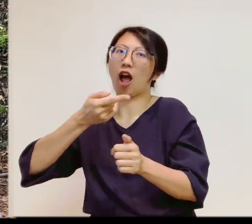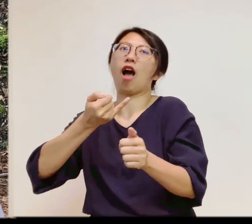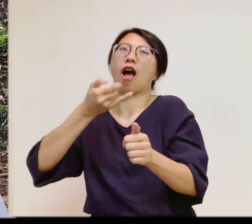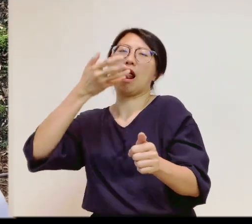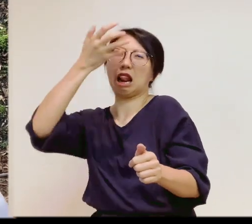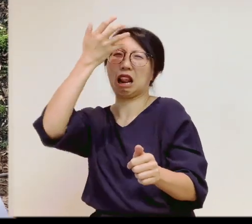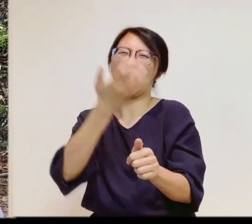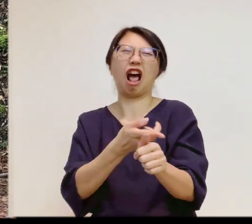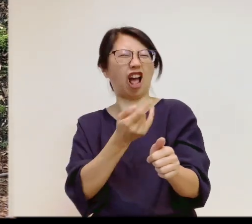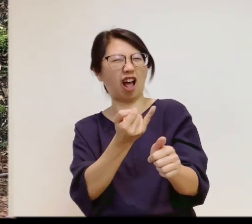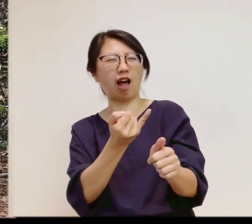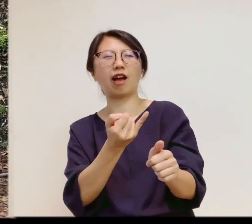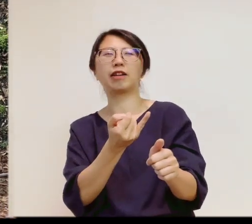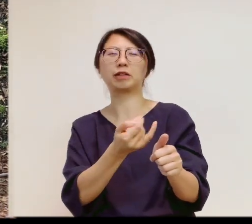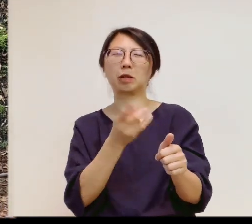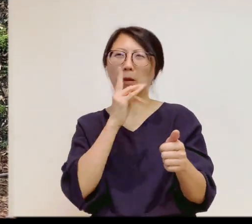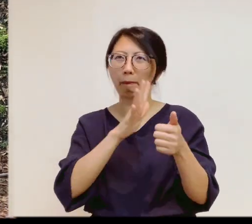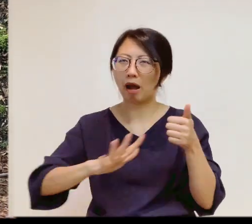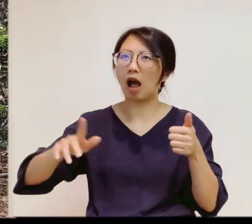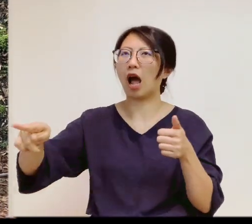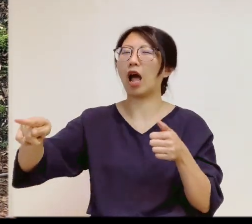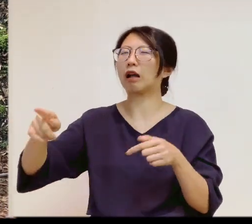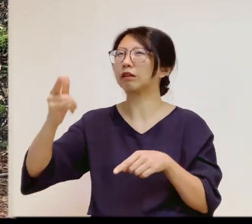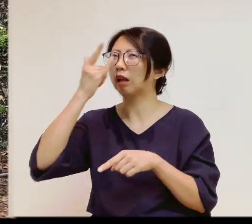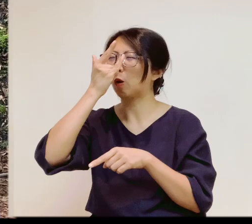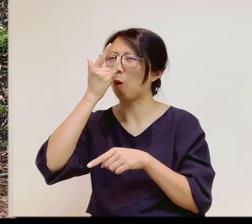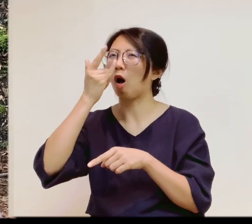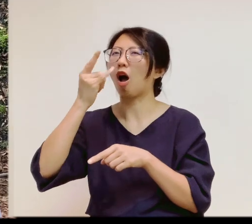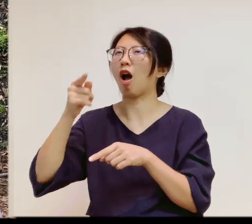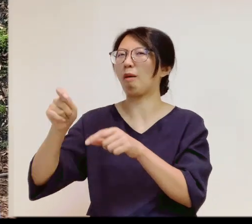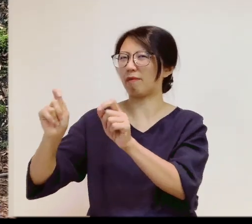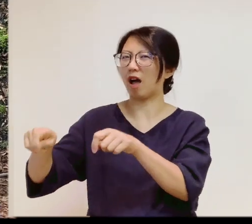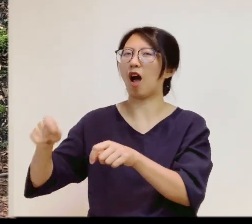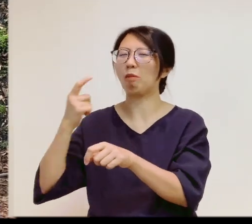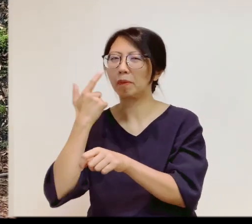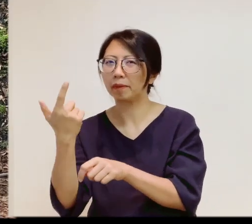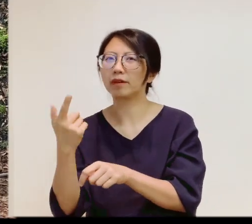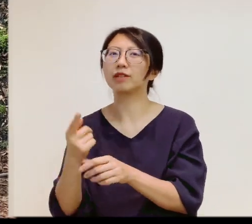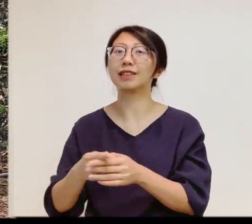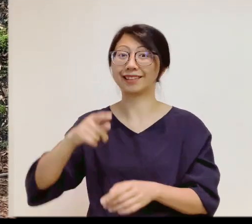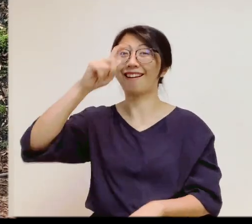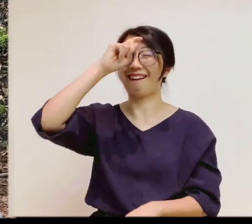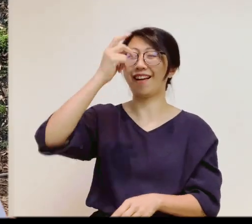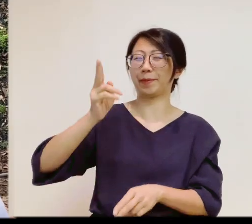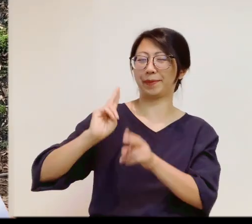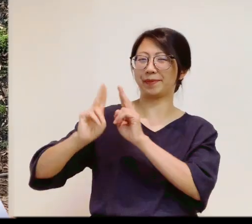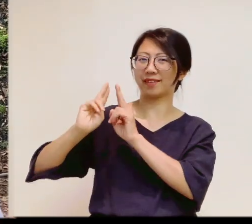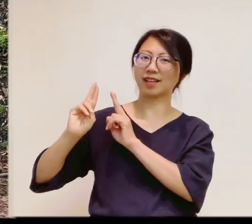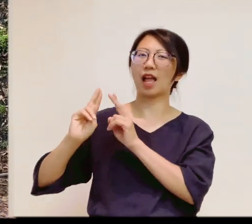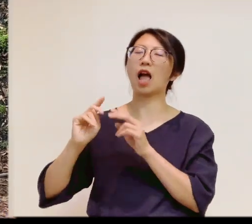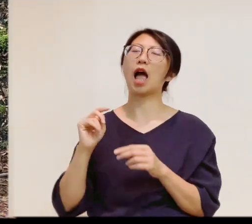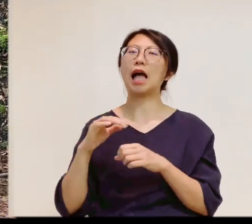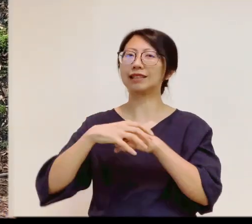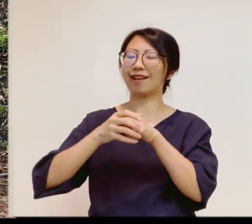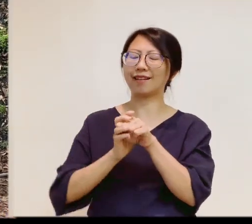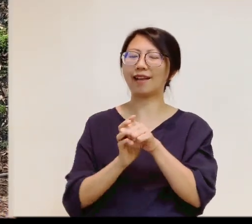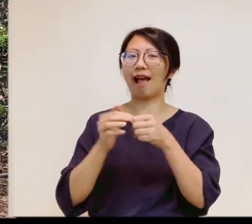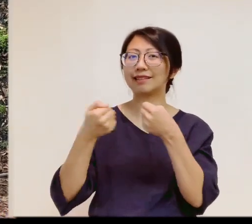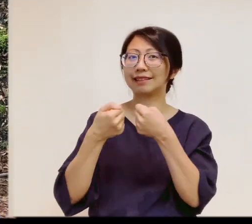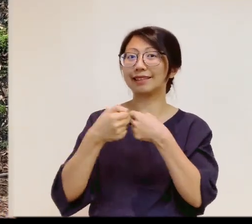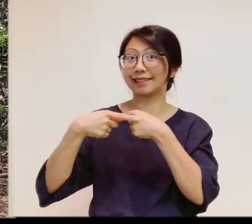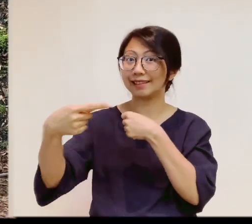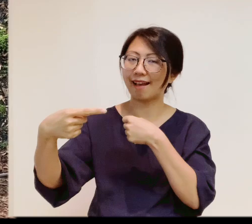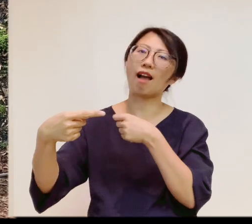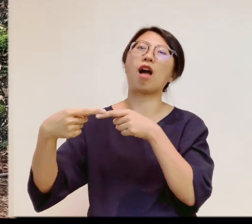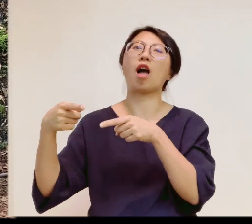叫 scapegoat 啦，即系总之有咩问题咧，就赖呢班即系犹太人，造成了即係德國人問題。如果你追深啲，你知道咧，一次